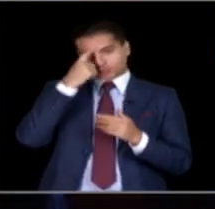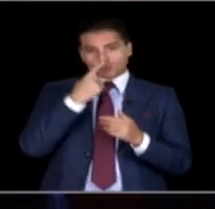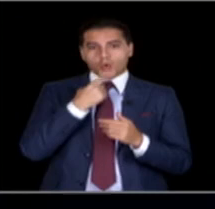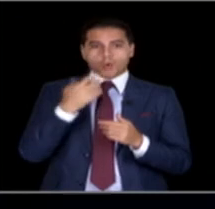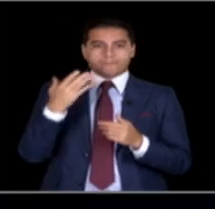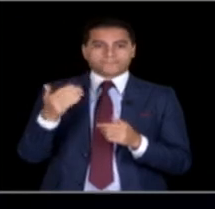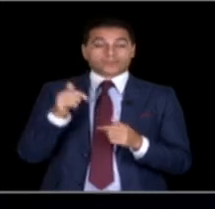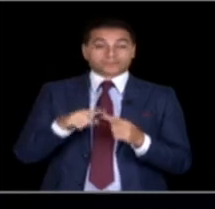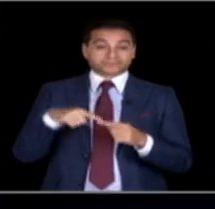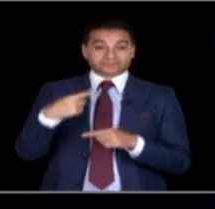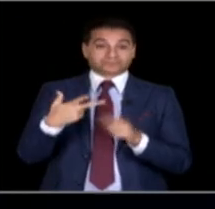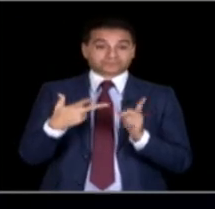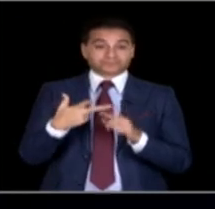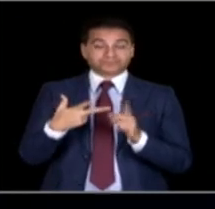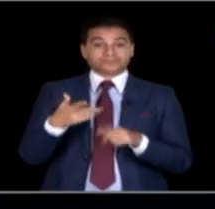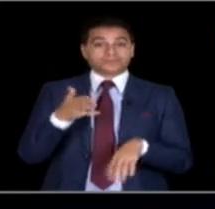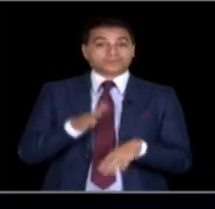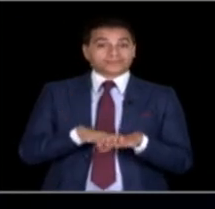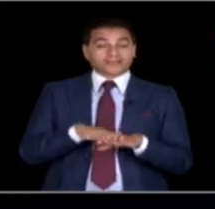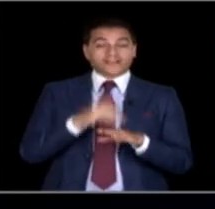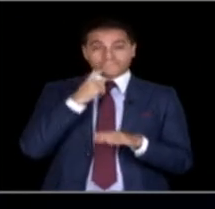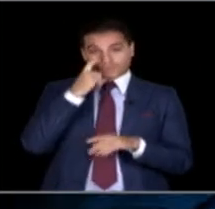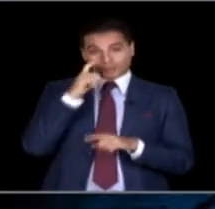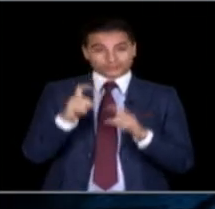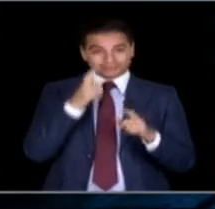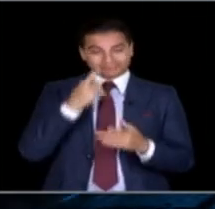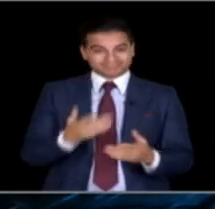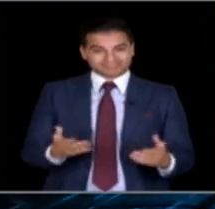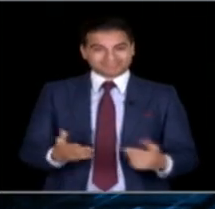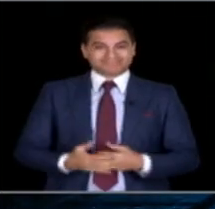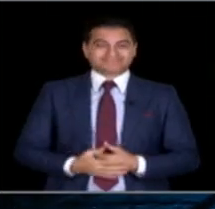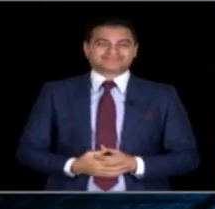الحمر. ودلوقتي مع الفقرة الثالثة، فقرة الفنون.